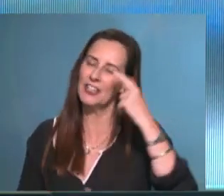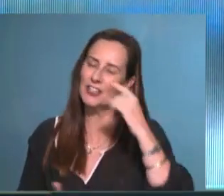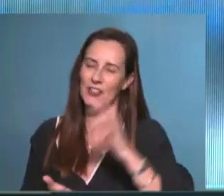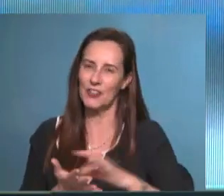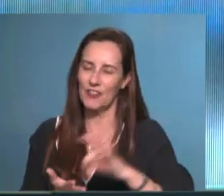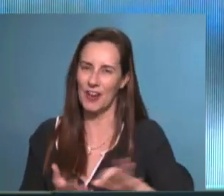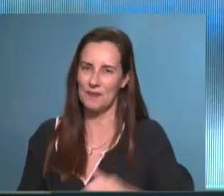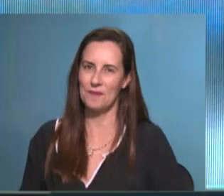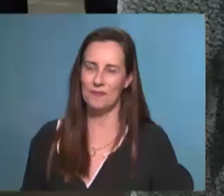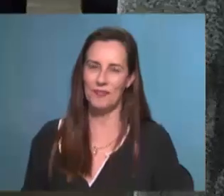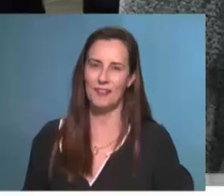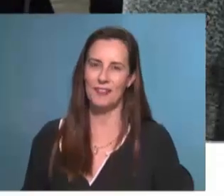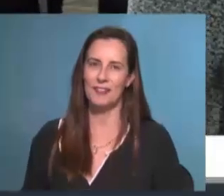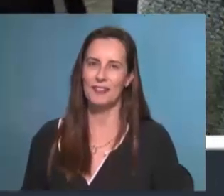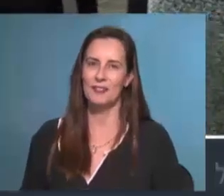יורק, דניאל זירי.